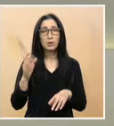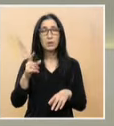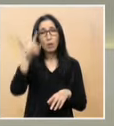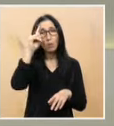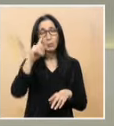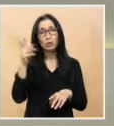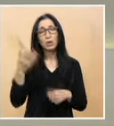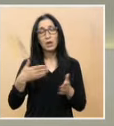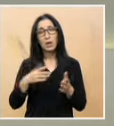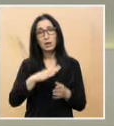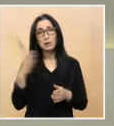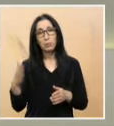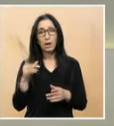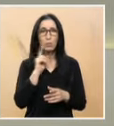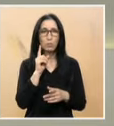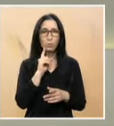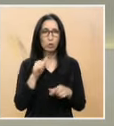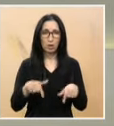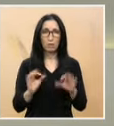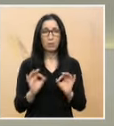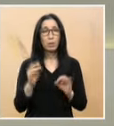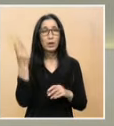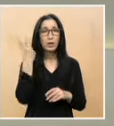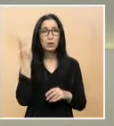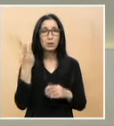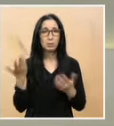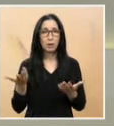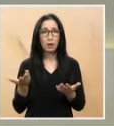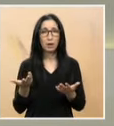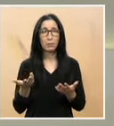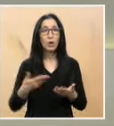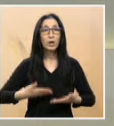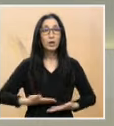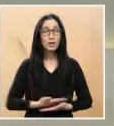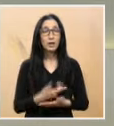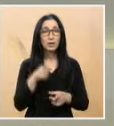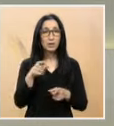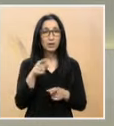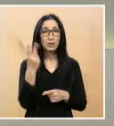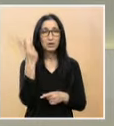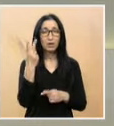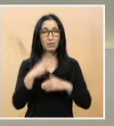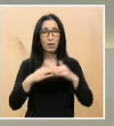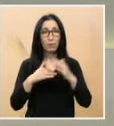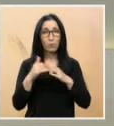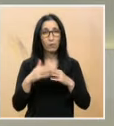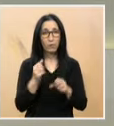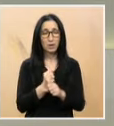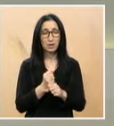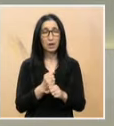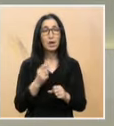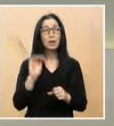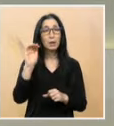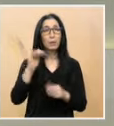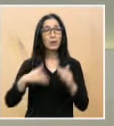кадри, момчета спрямо момичета. В момента е разбираемо интереса към тези две професии да